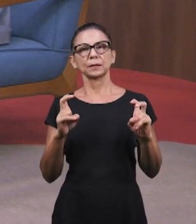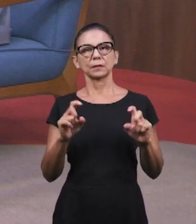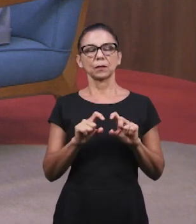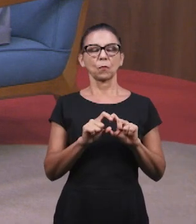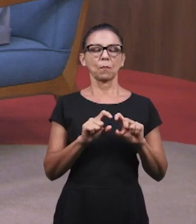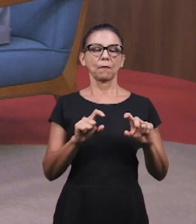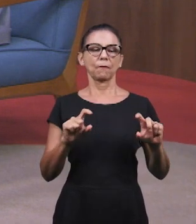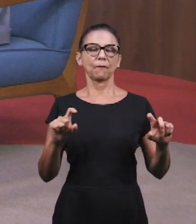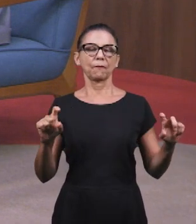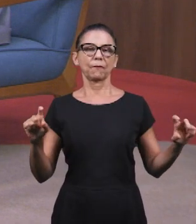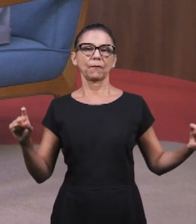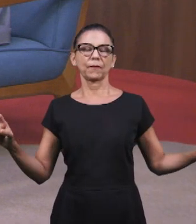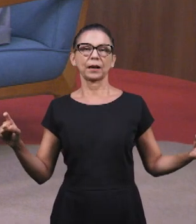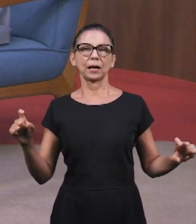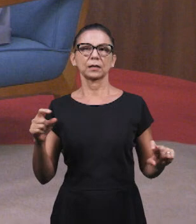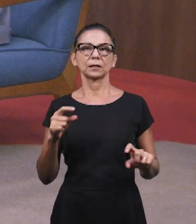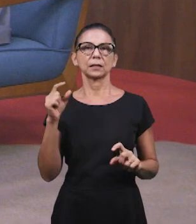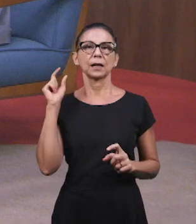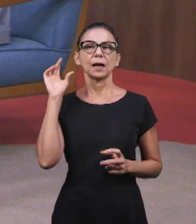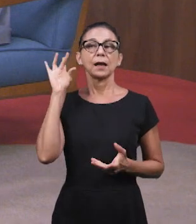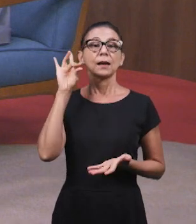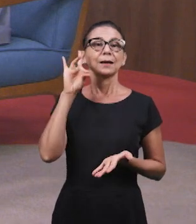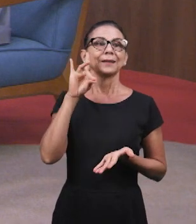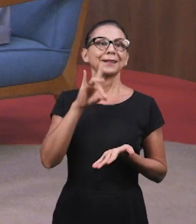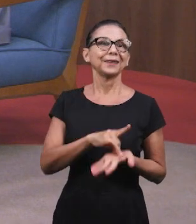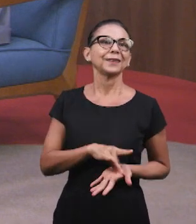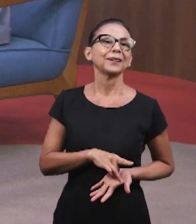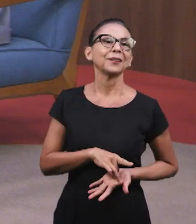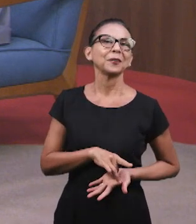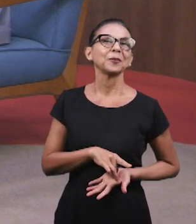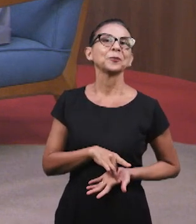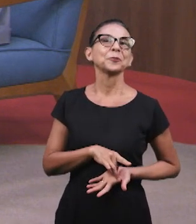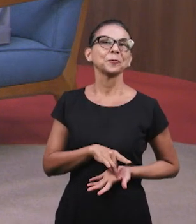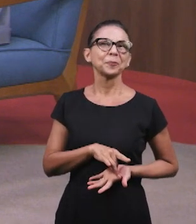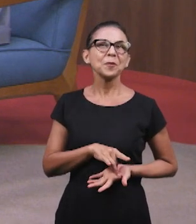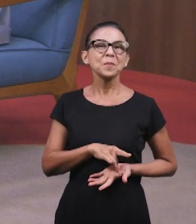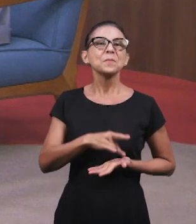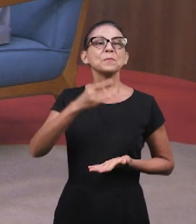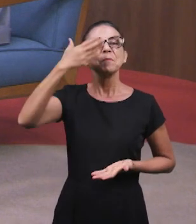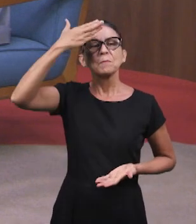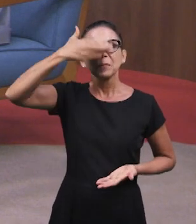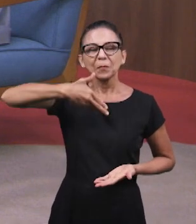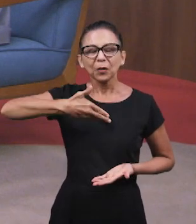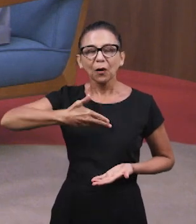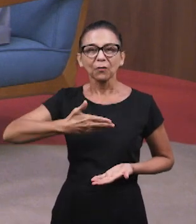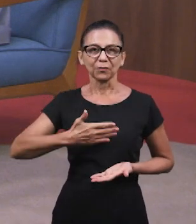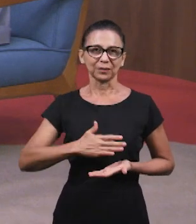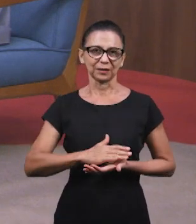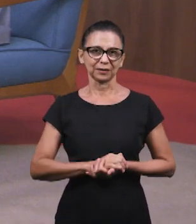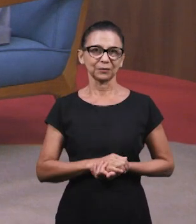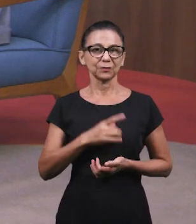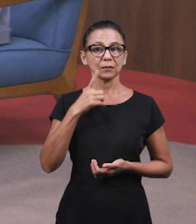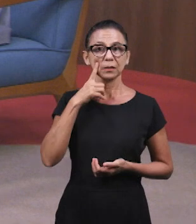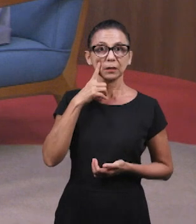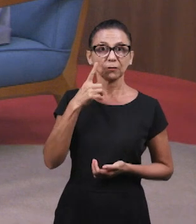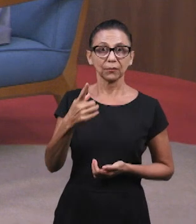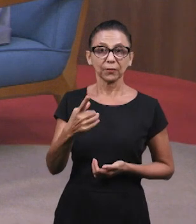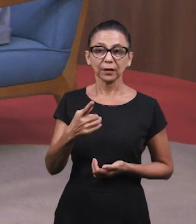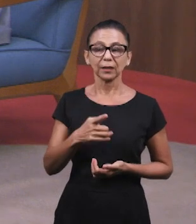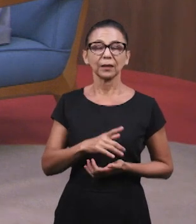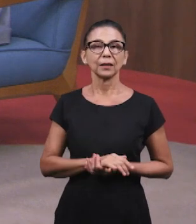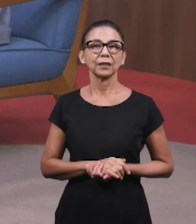elle enlève le doute. On vit, on voit l'évidence, on expérimente